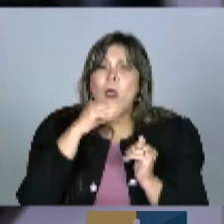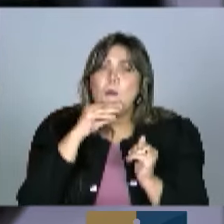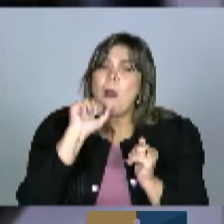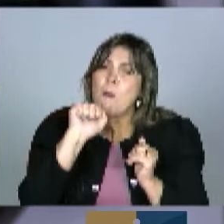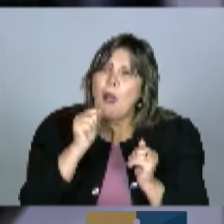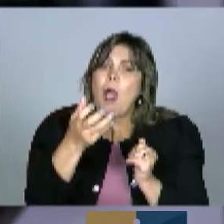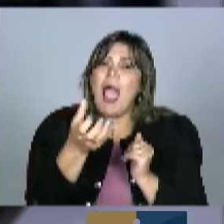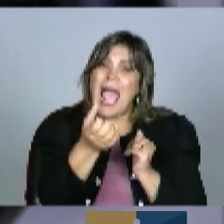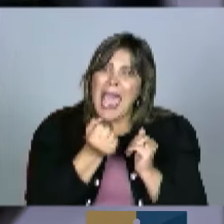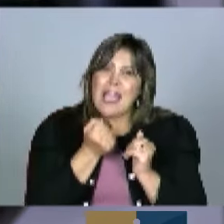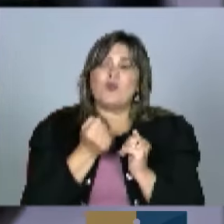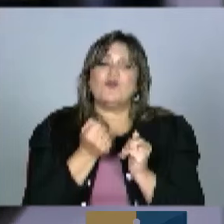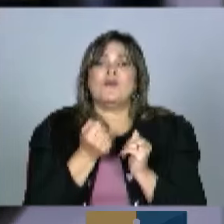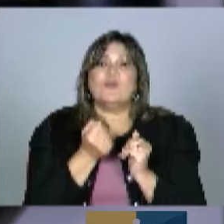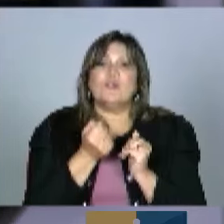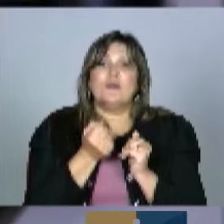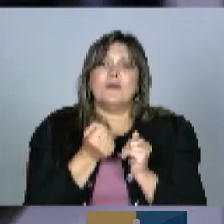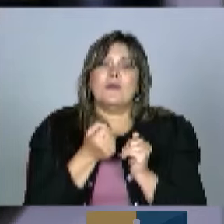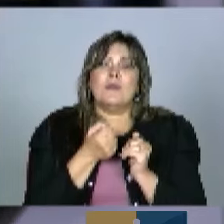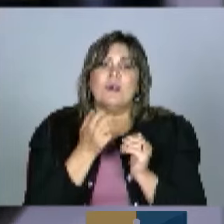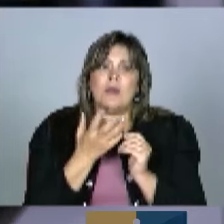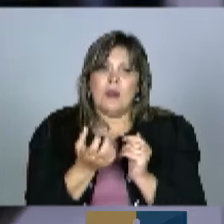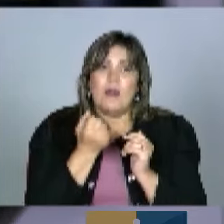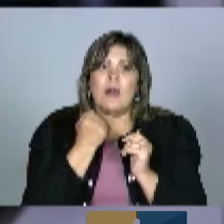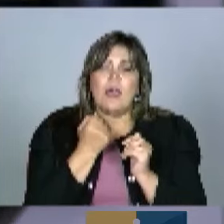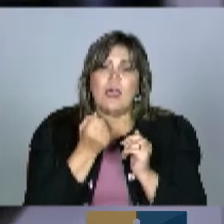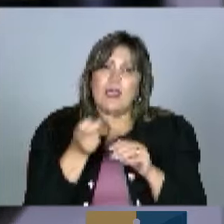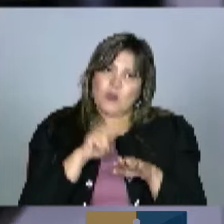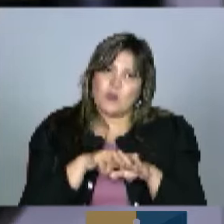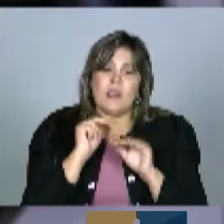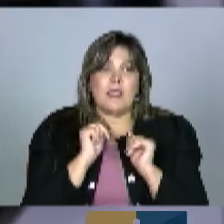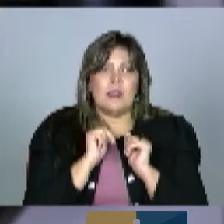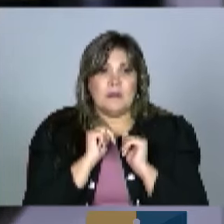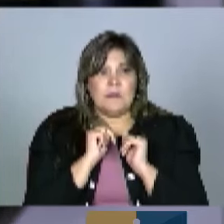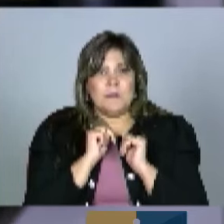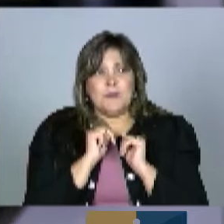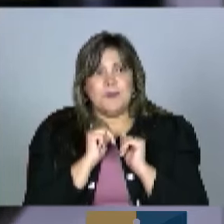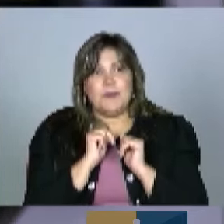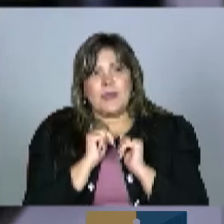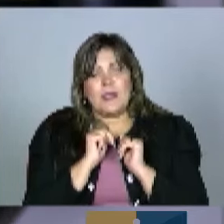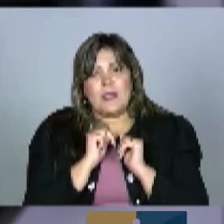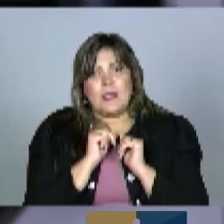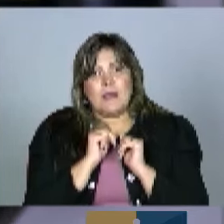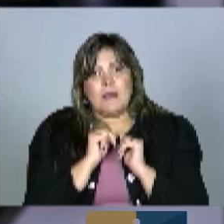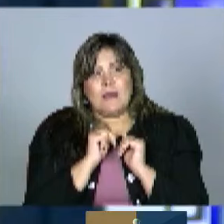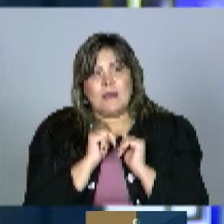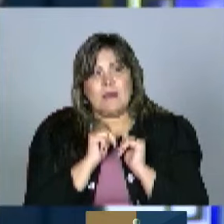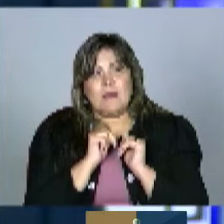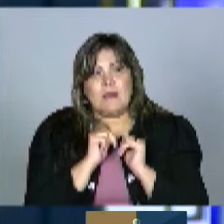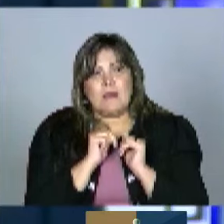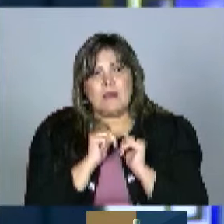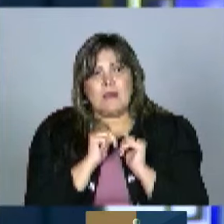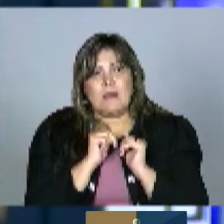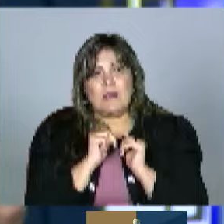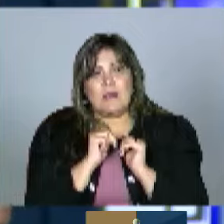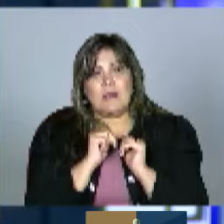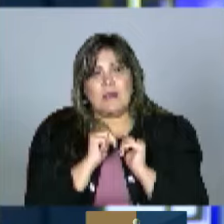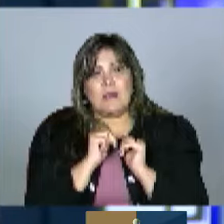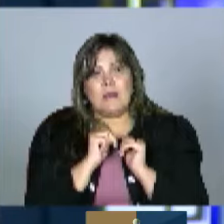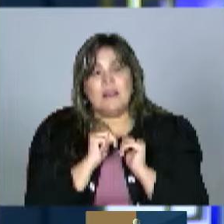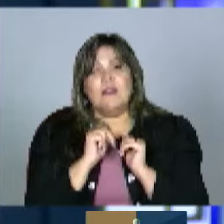و ودلوقتي ضحك ف هو كتب مش نصيب ك كتب العقار باسم اولاده في